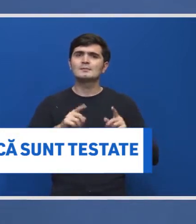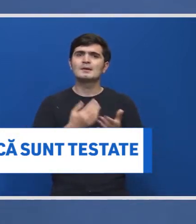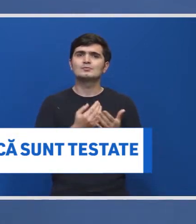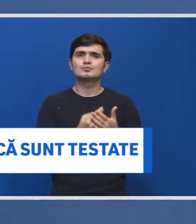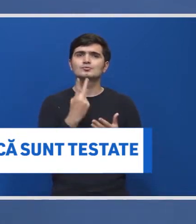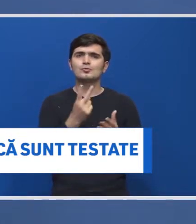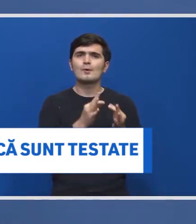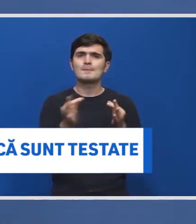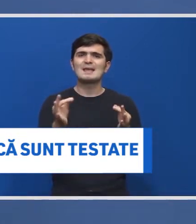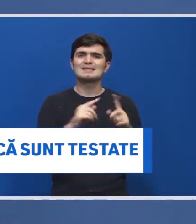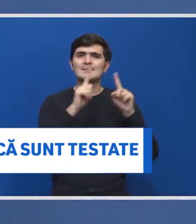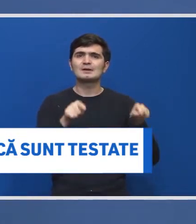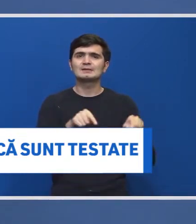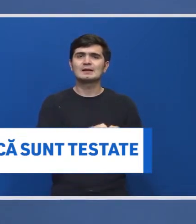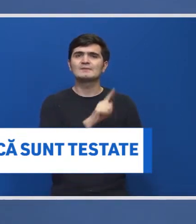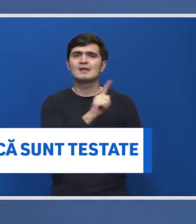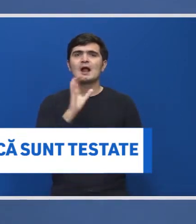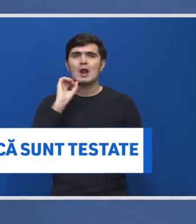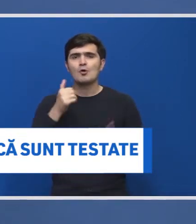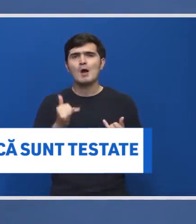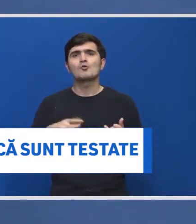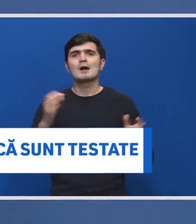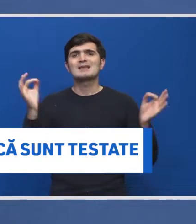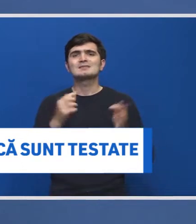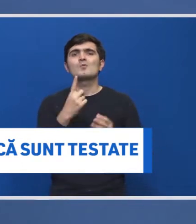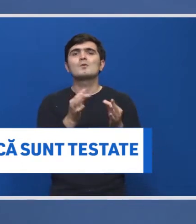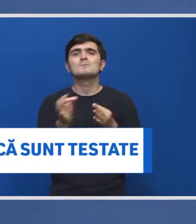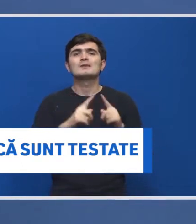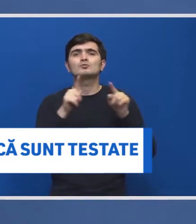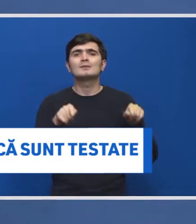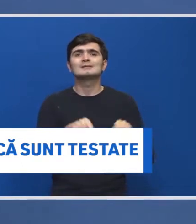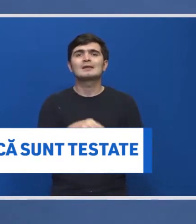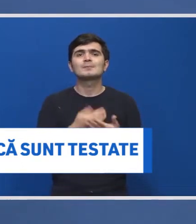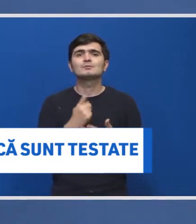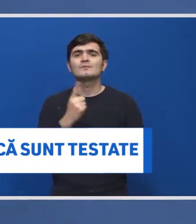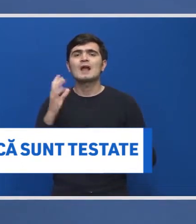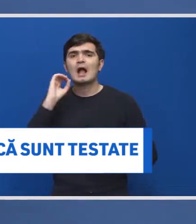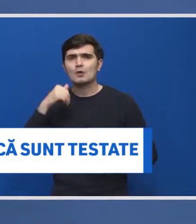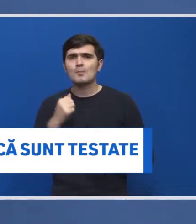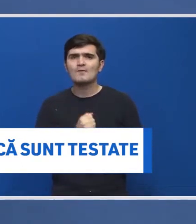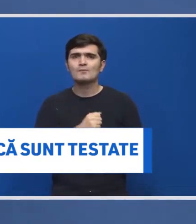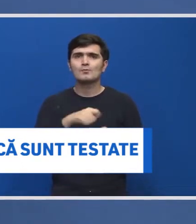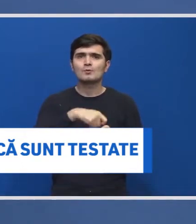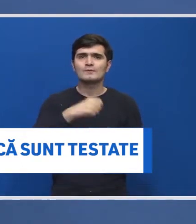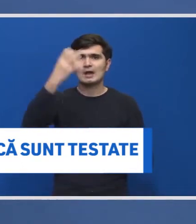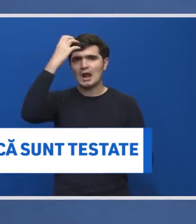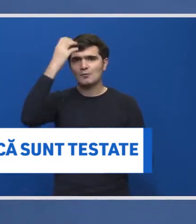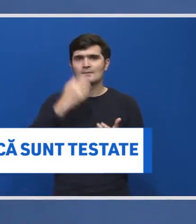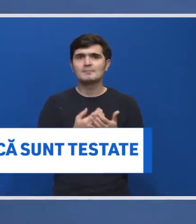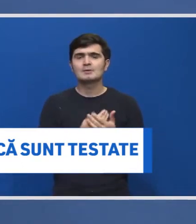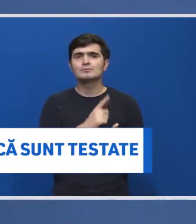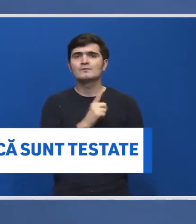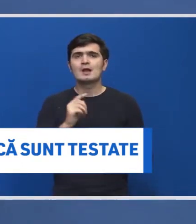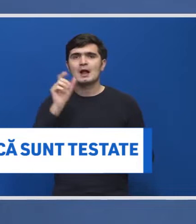de 2 metri pătrați, acum este 1 metru pătrat, a fost modificarea făcută în cadrul ședinței de guvern pentru fiecare